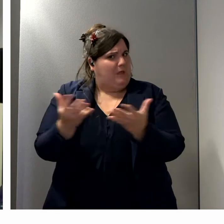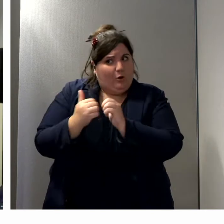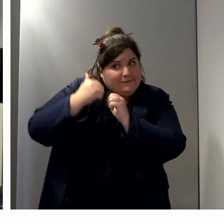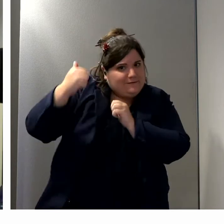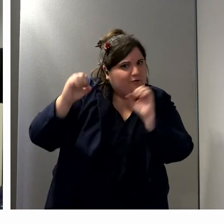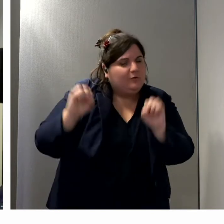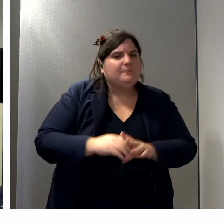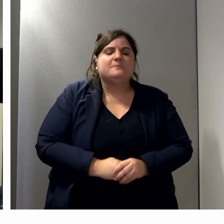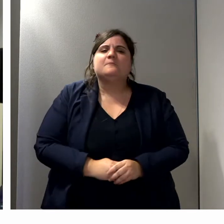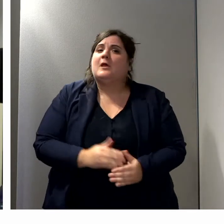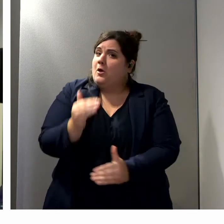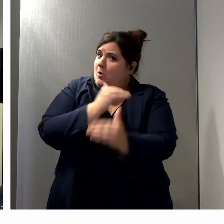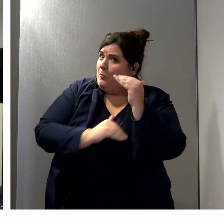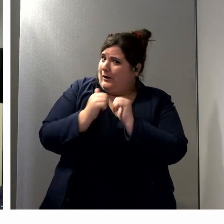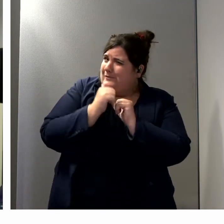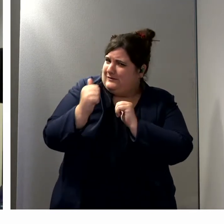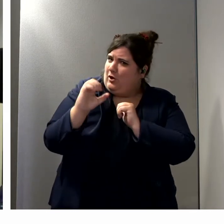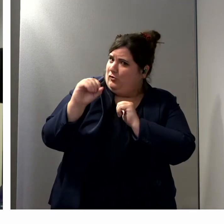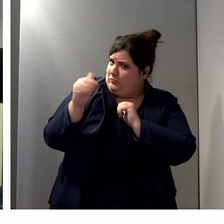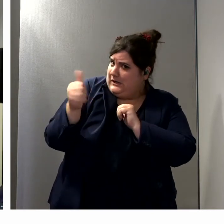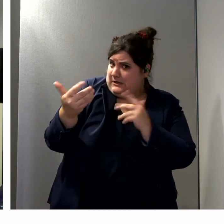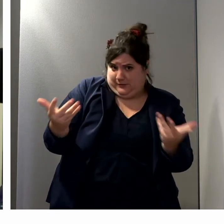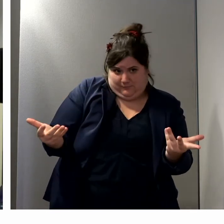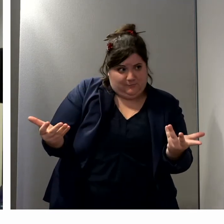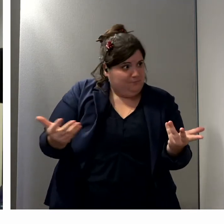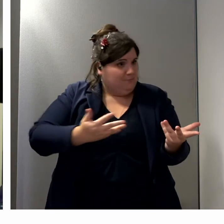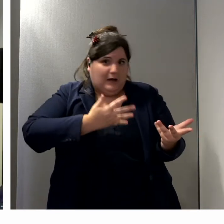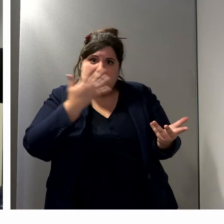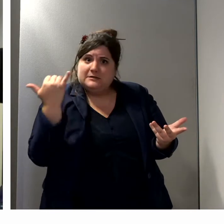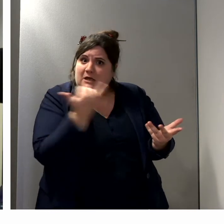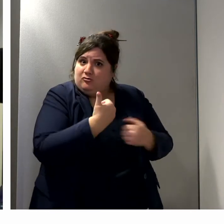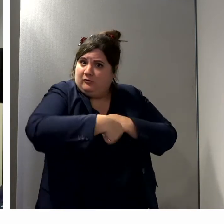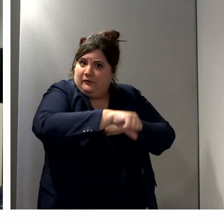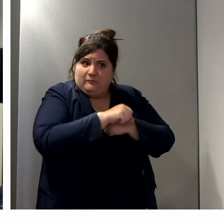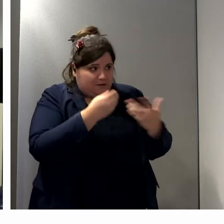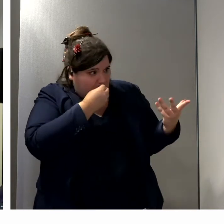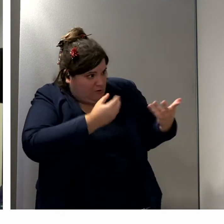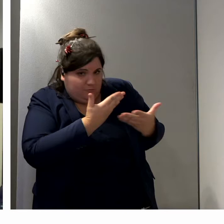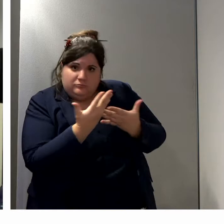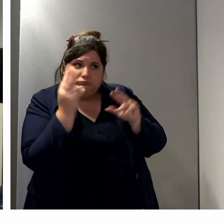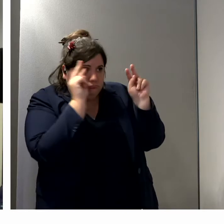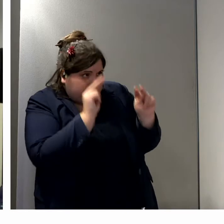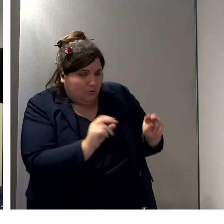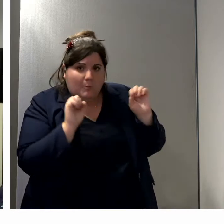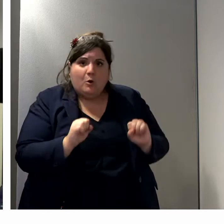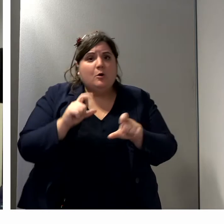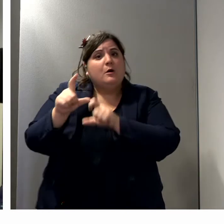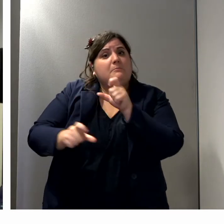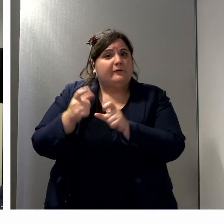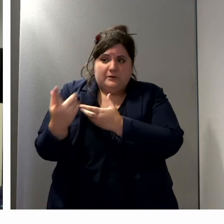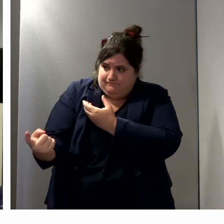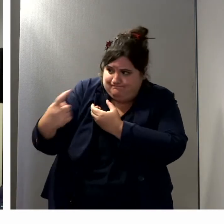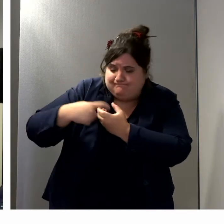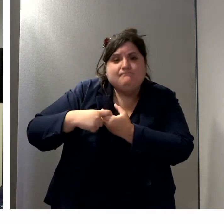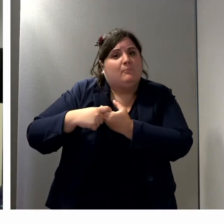digitale quasiment 4 jours par semaine qui est offert aux licenciés handisport, donc